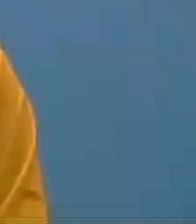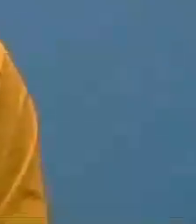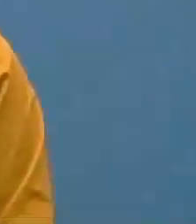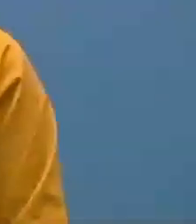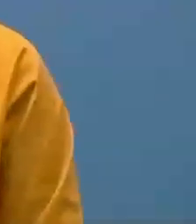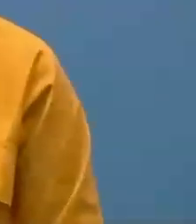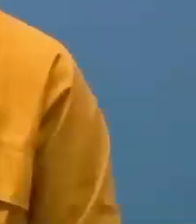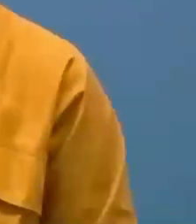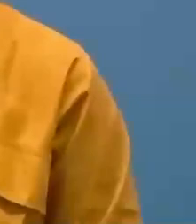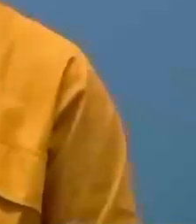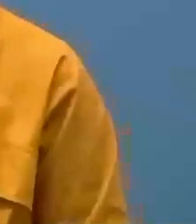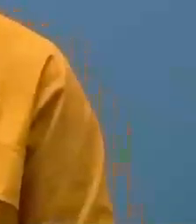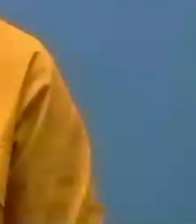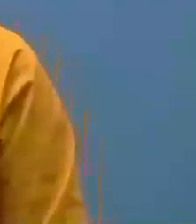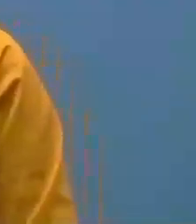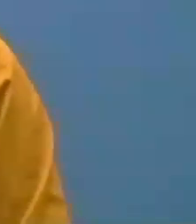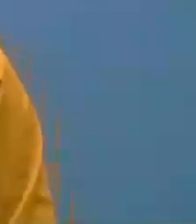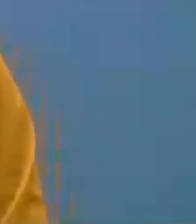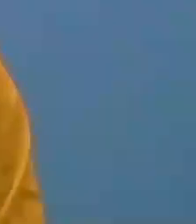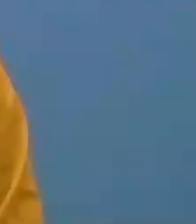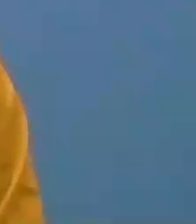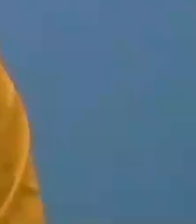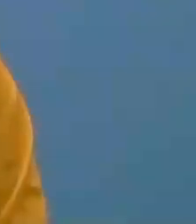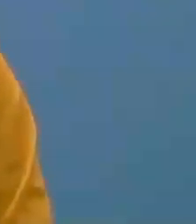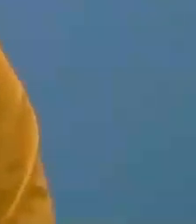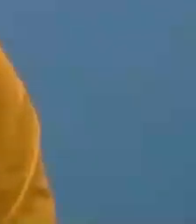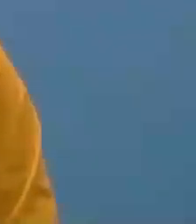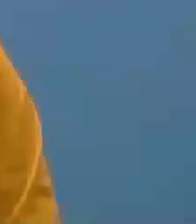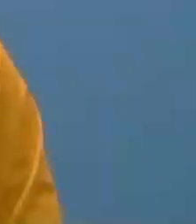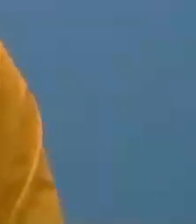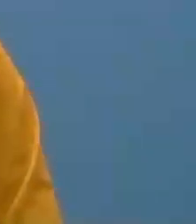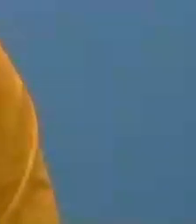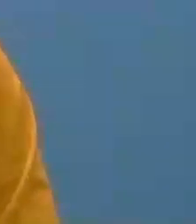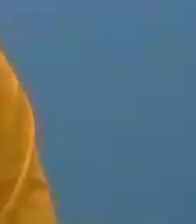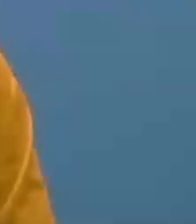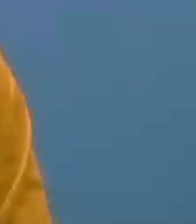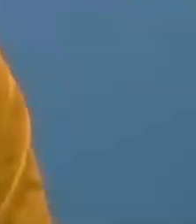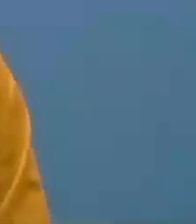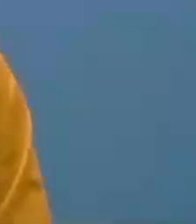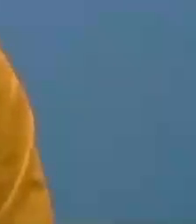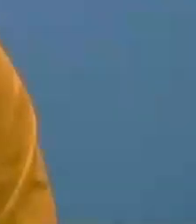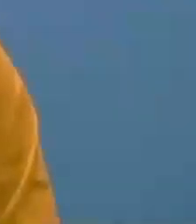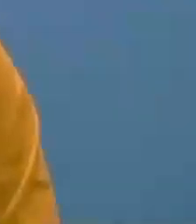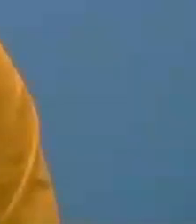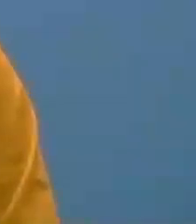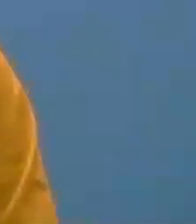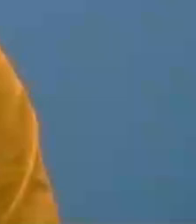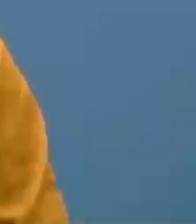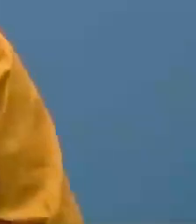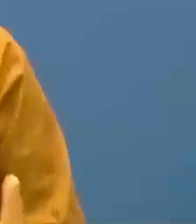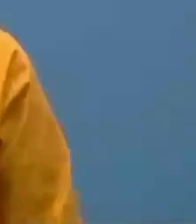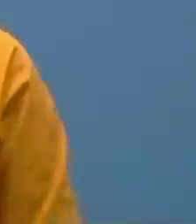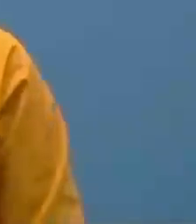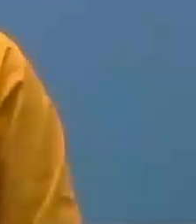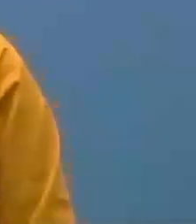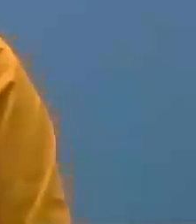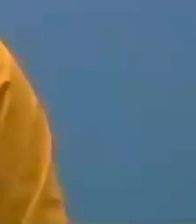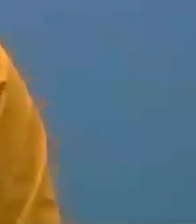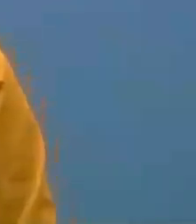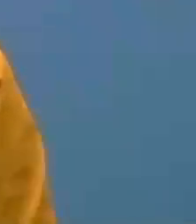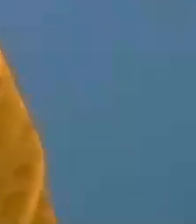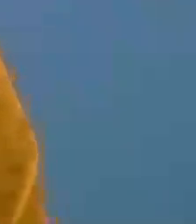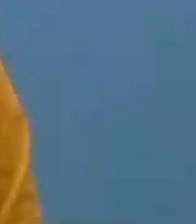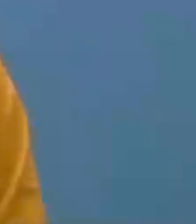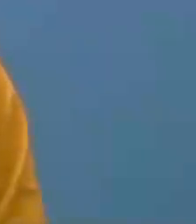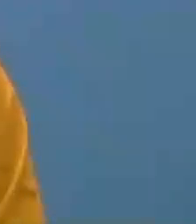教。有些人说呢，哎呀，死了以后就是死了就是结束。我们在这